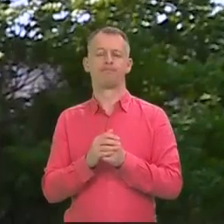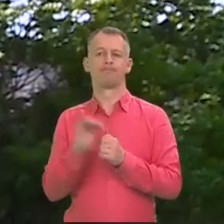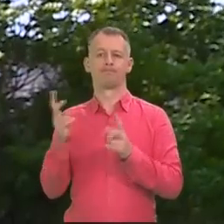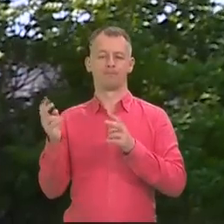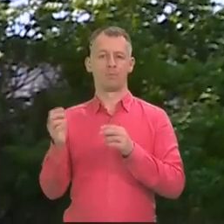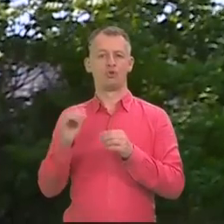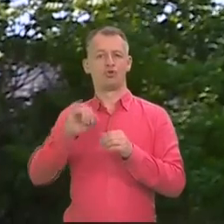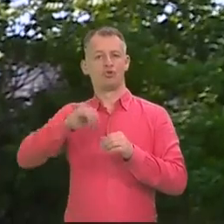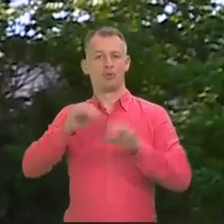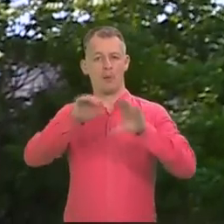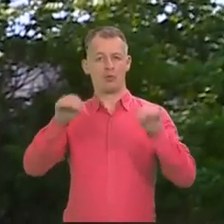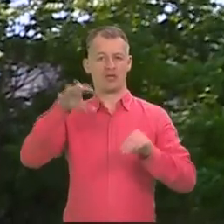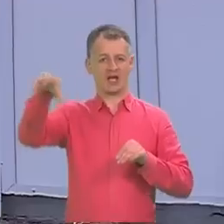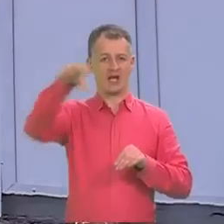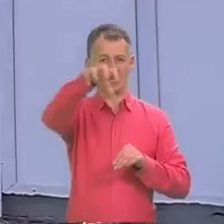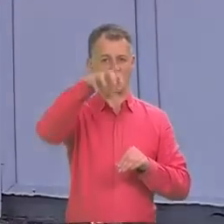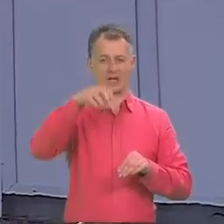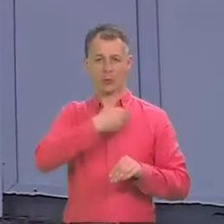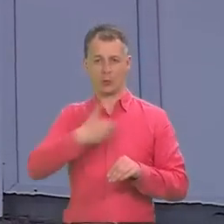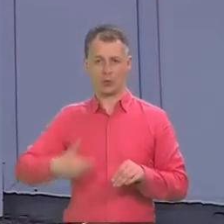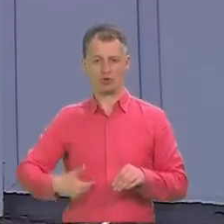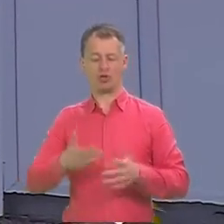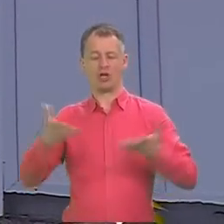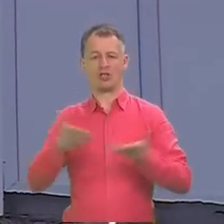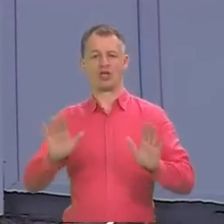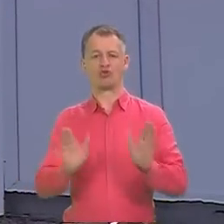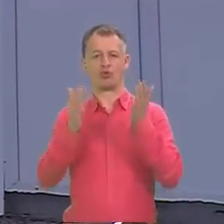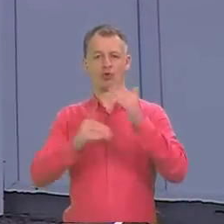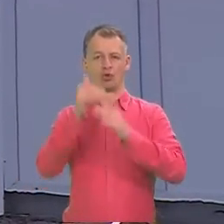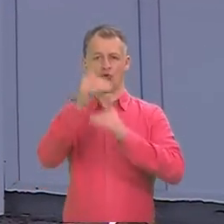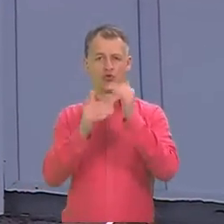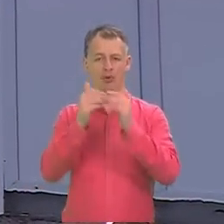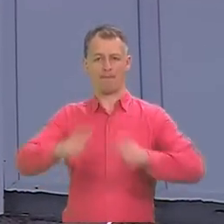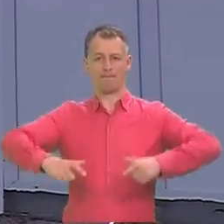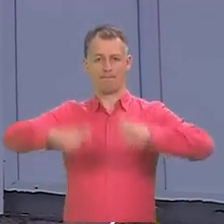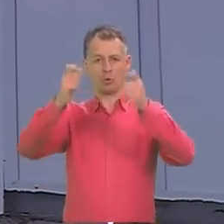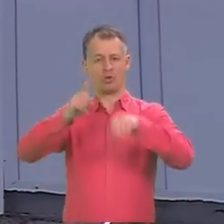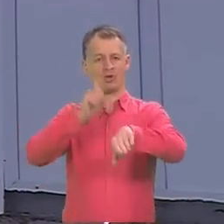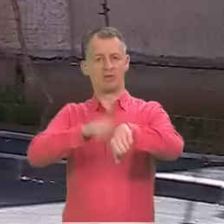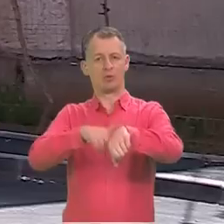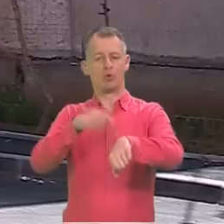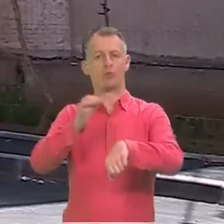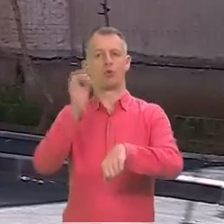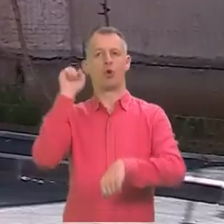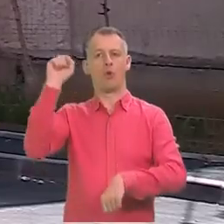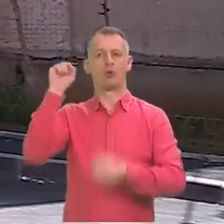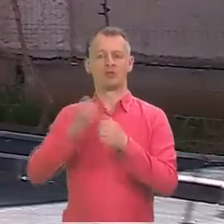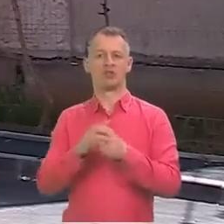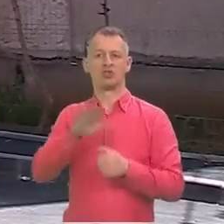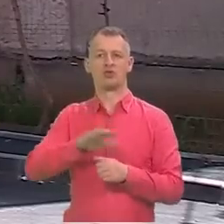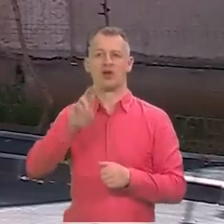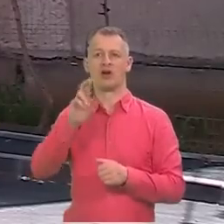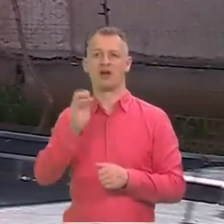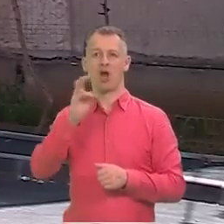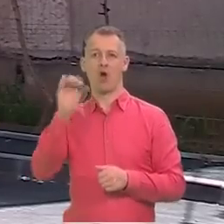multe cartiere cu care s-a început construirea de blocuri în perioada comunistă. Cartierul Rahova se află